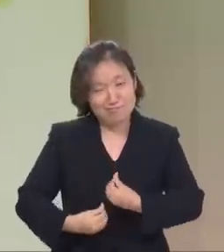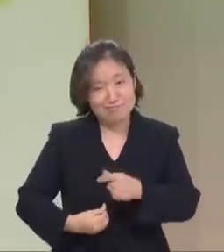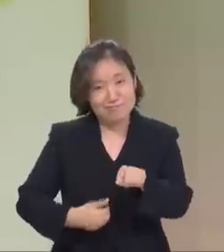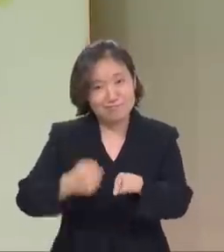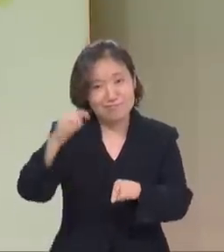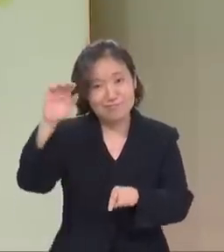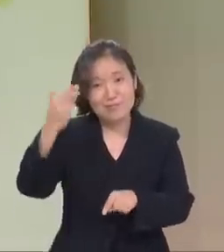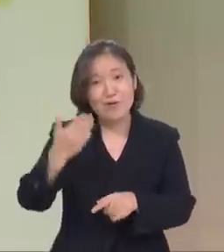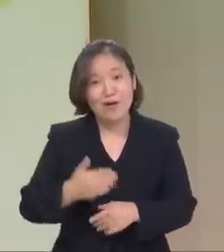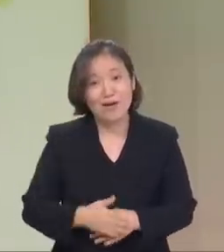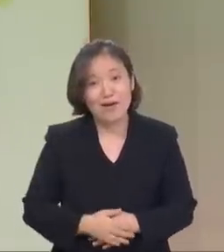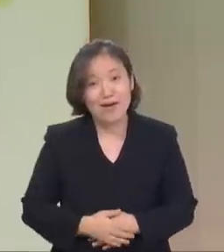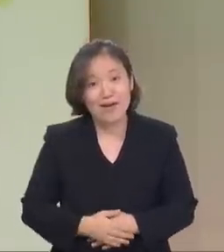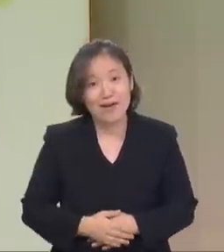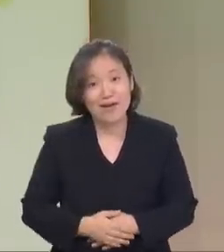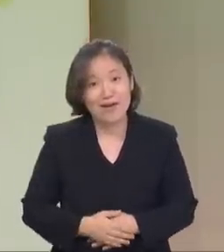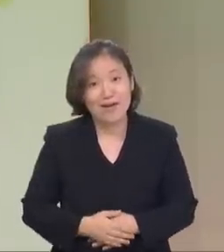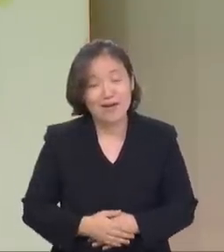아